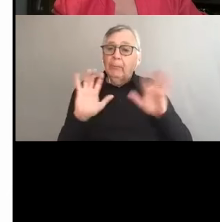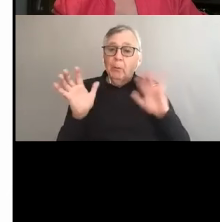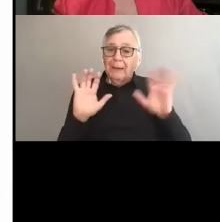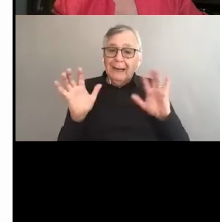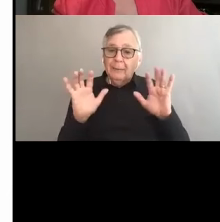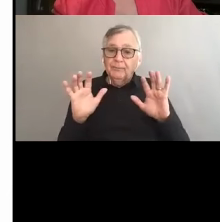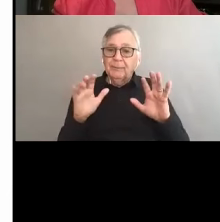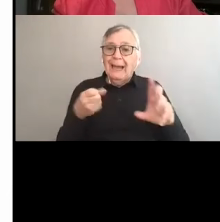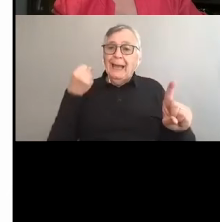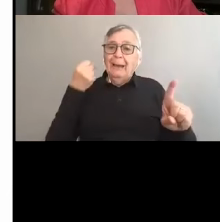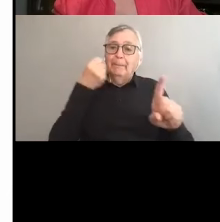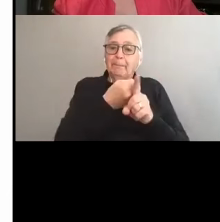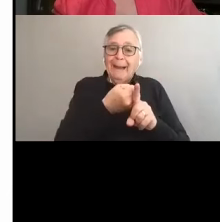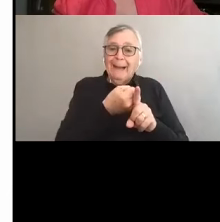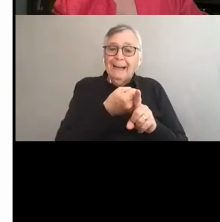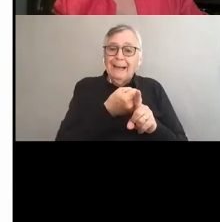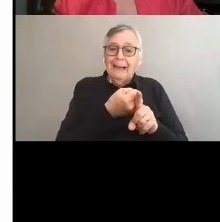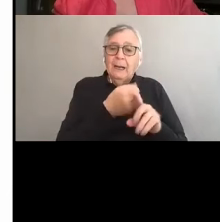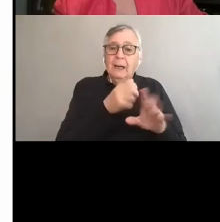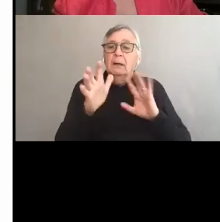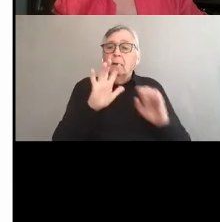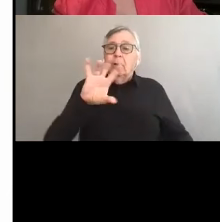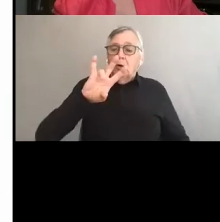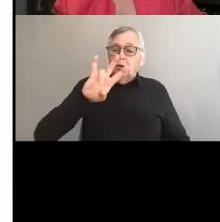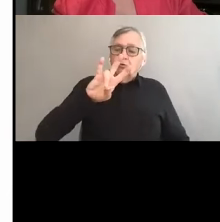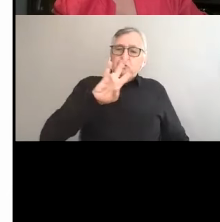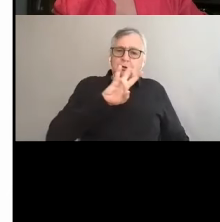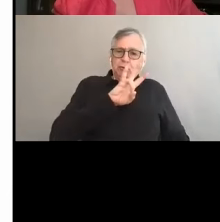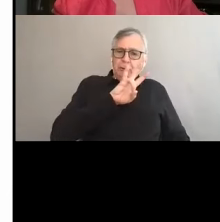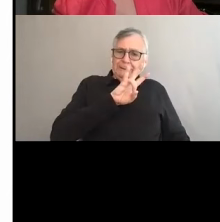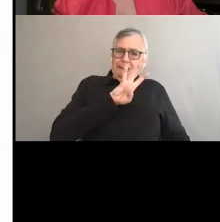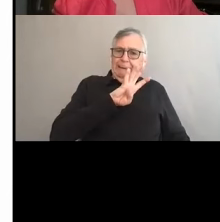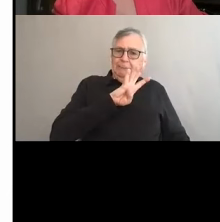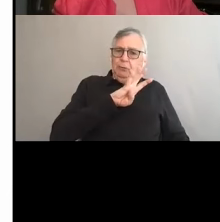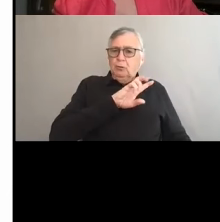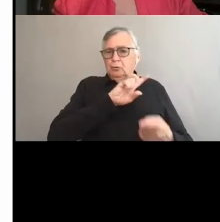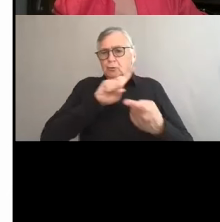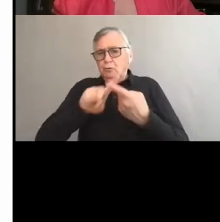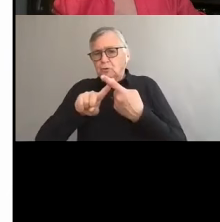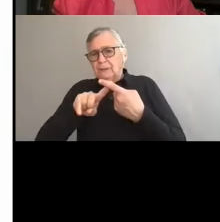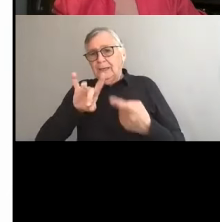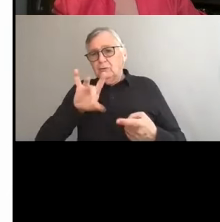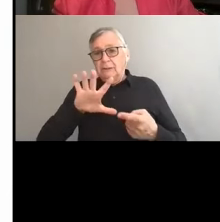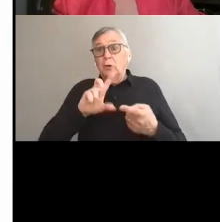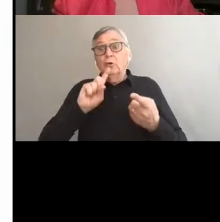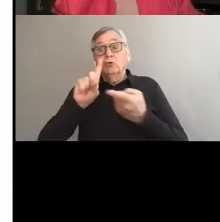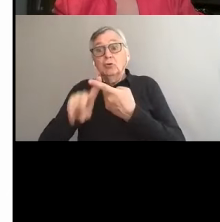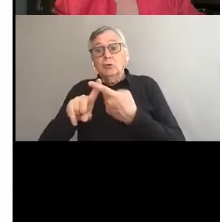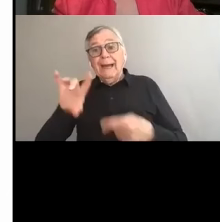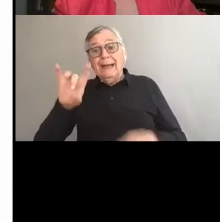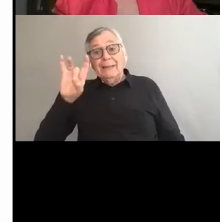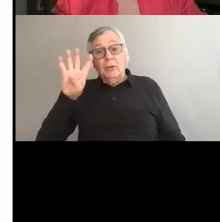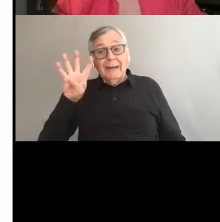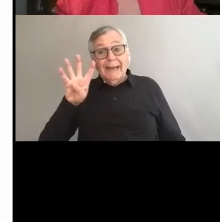une efficacité qu'on pourrait dire entre 74 jusqu'à 75%, jusqu'à 84% si